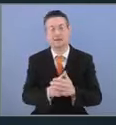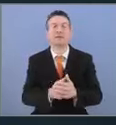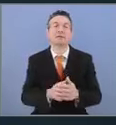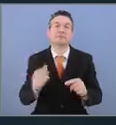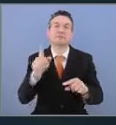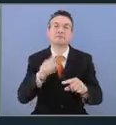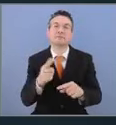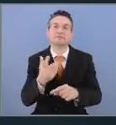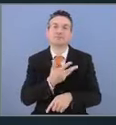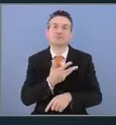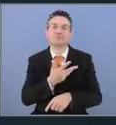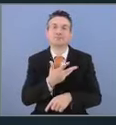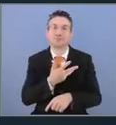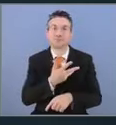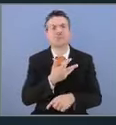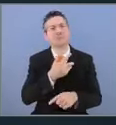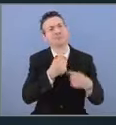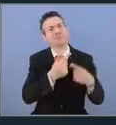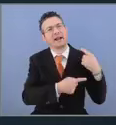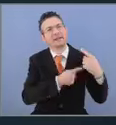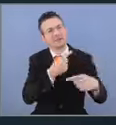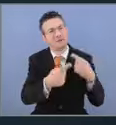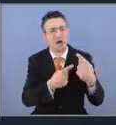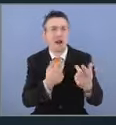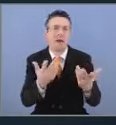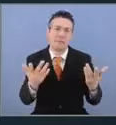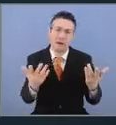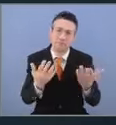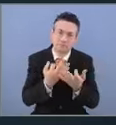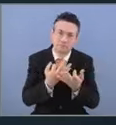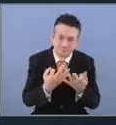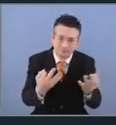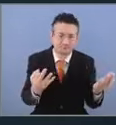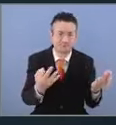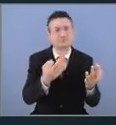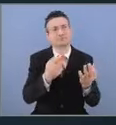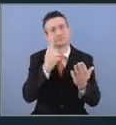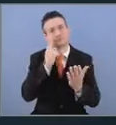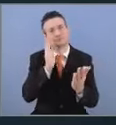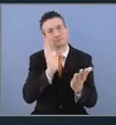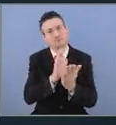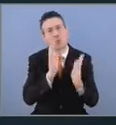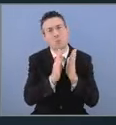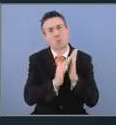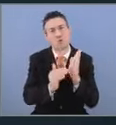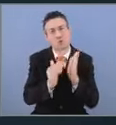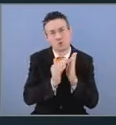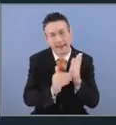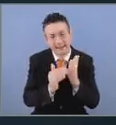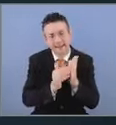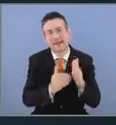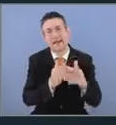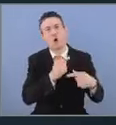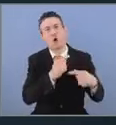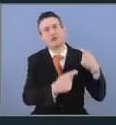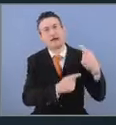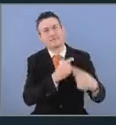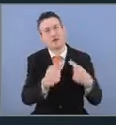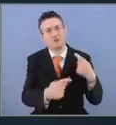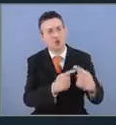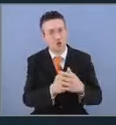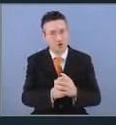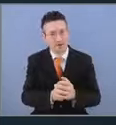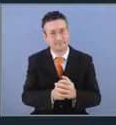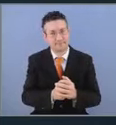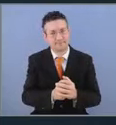anche corretta se vogliamo, con corretto approccio un po' prudente e conservatore. Riteniamo pertanto